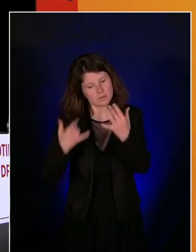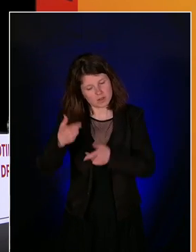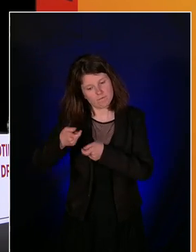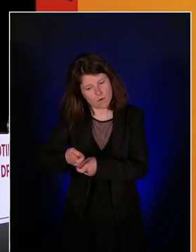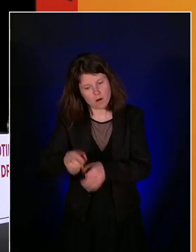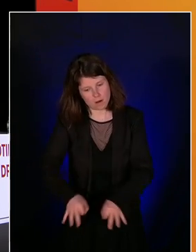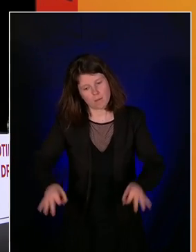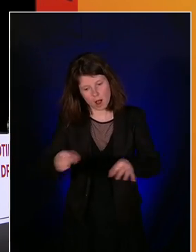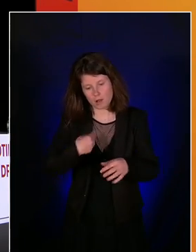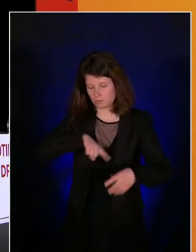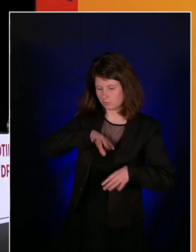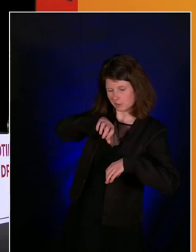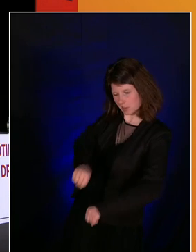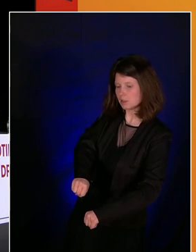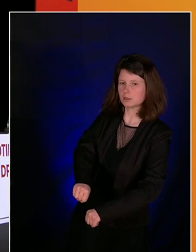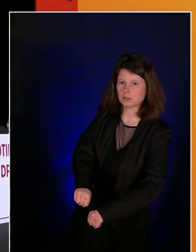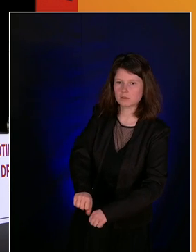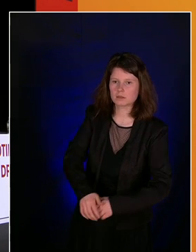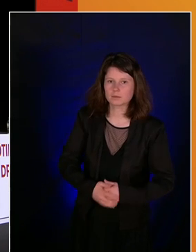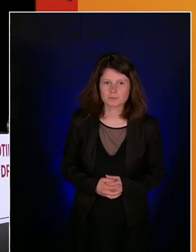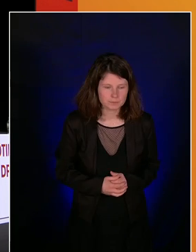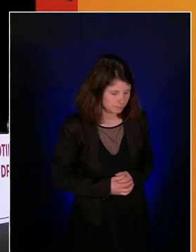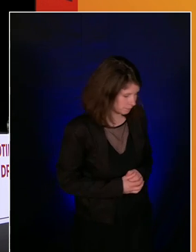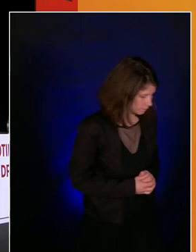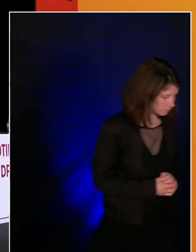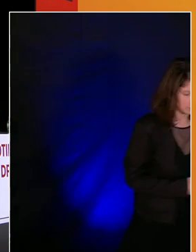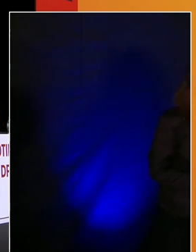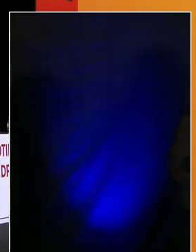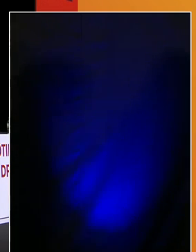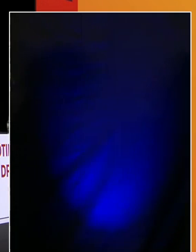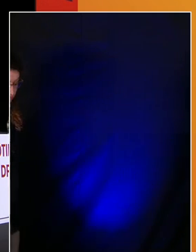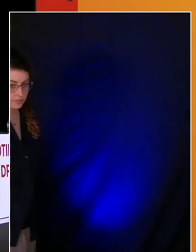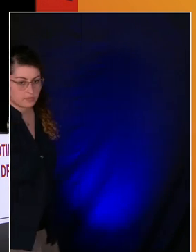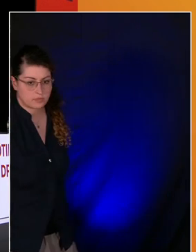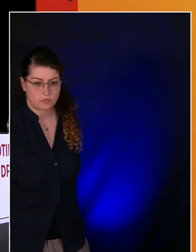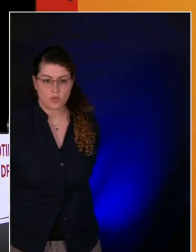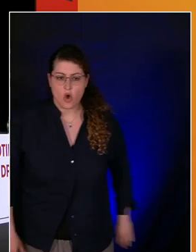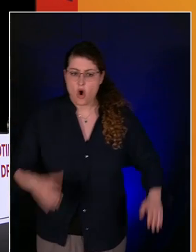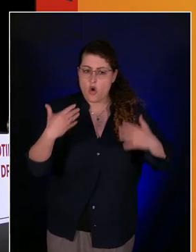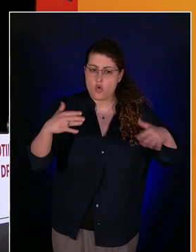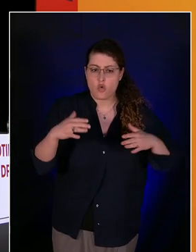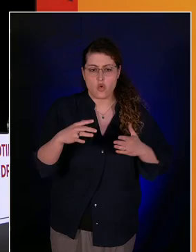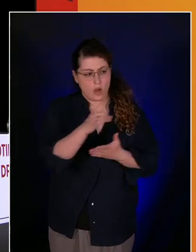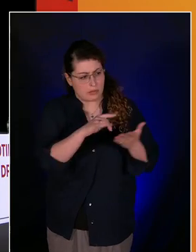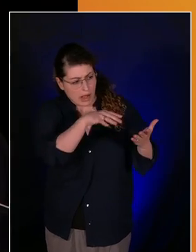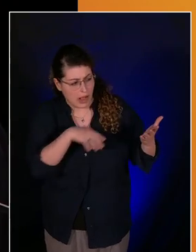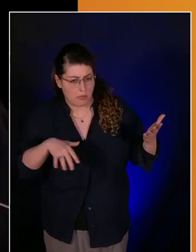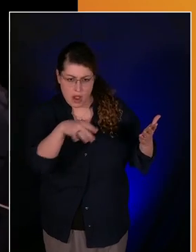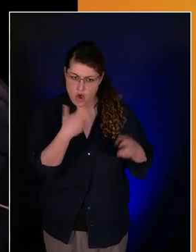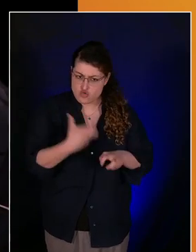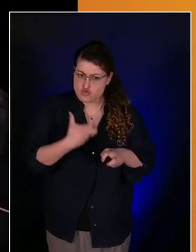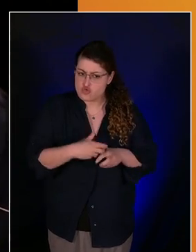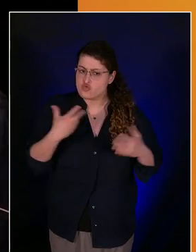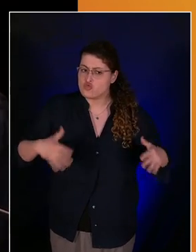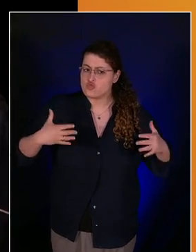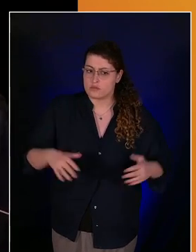merci bravo les camarades les luttes sont dures c'est dur pour les locaux et c'est vrai que c'est c'est un rouage essentiel donc on avait ouvert le